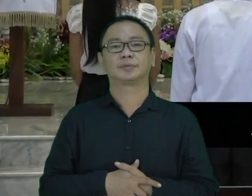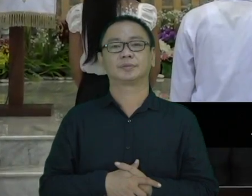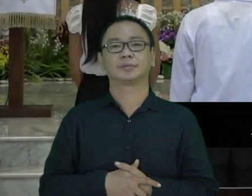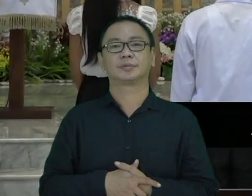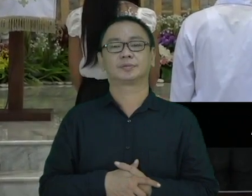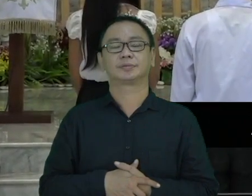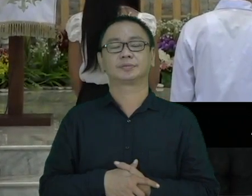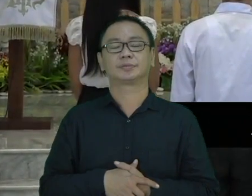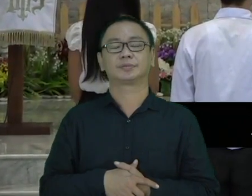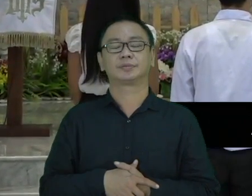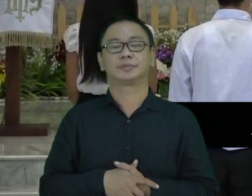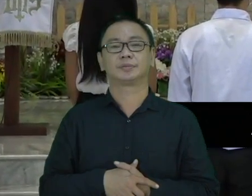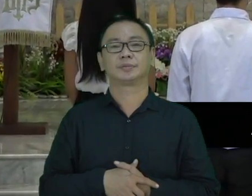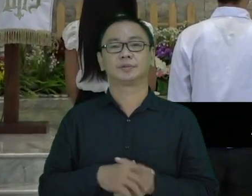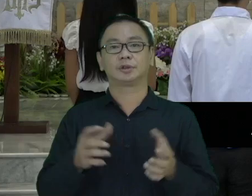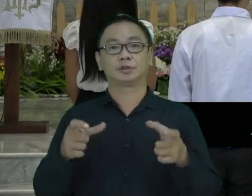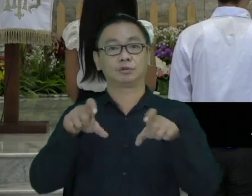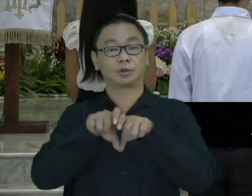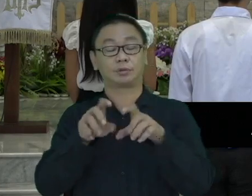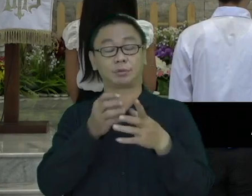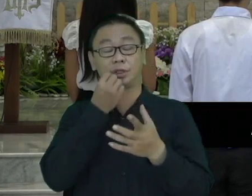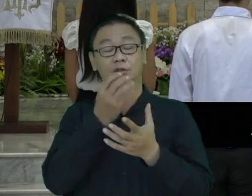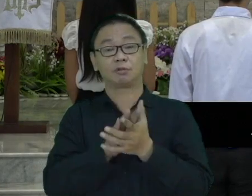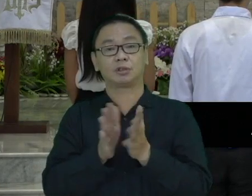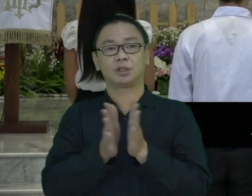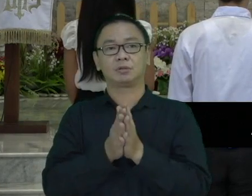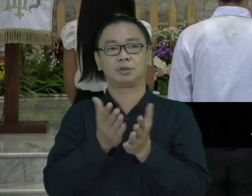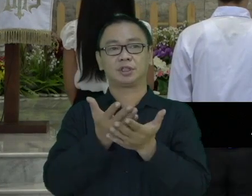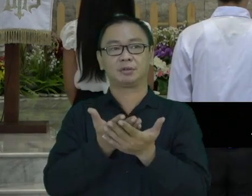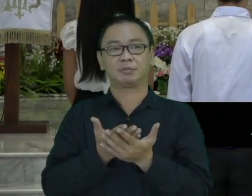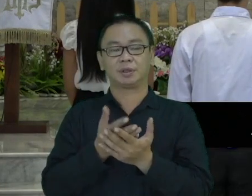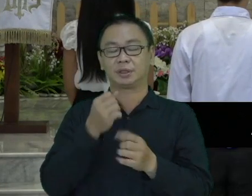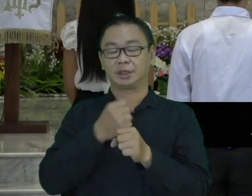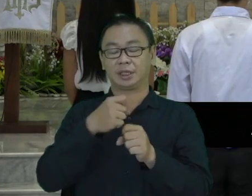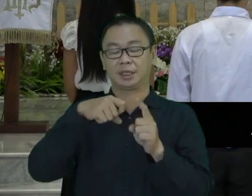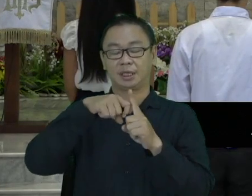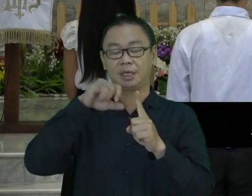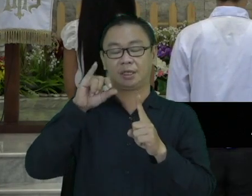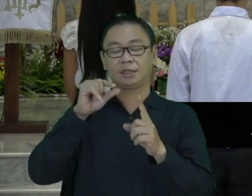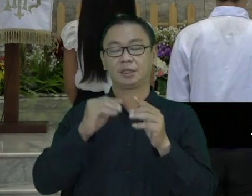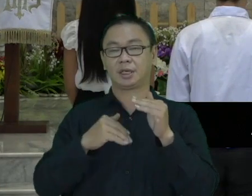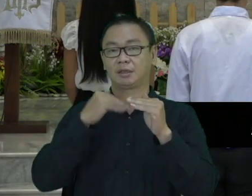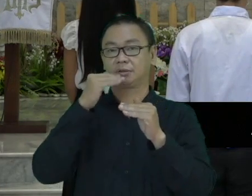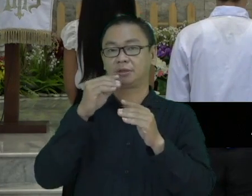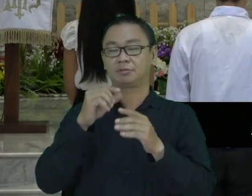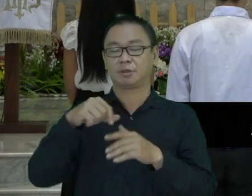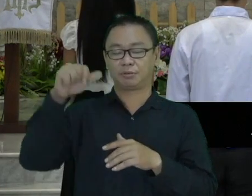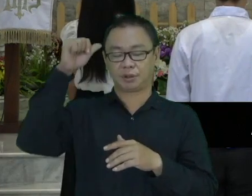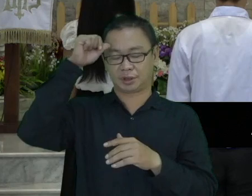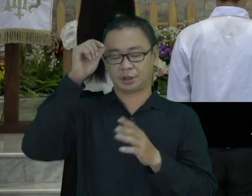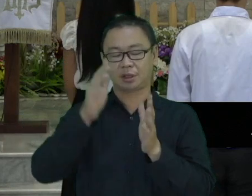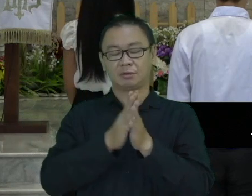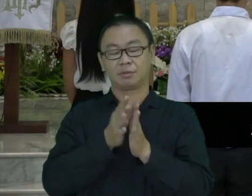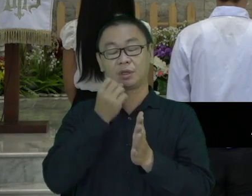Oktaviani. Berdasarkan pengakuan dan penerimaan GKI atas baptisan dan